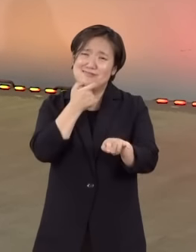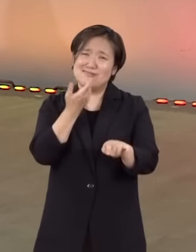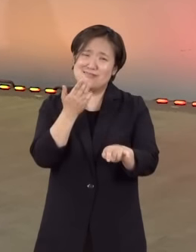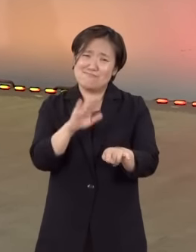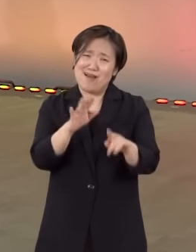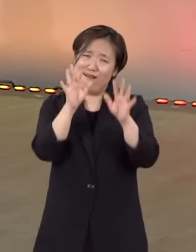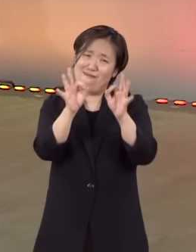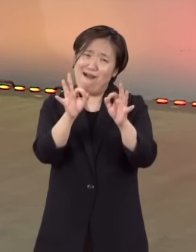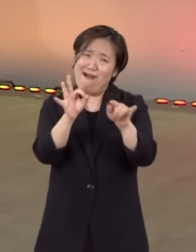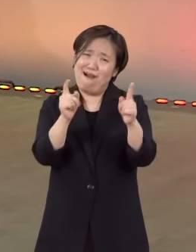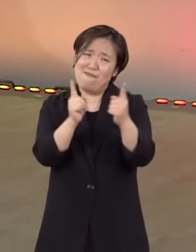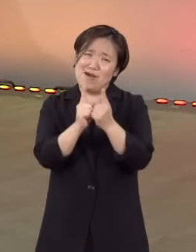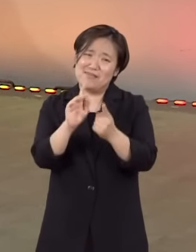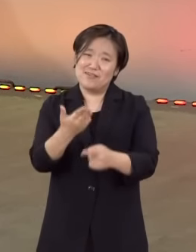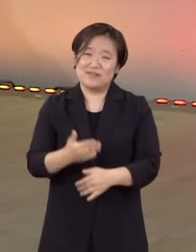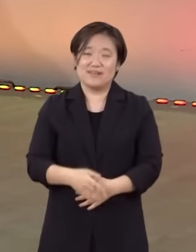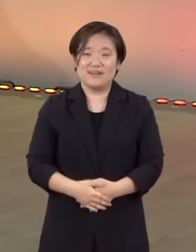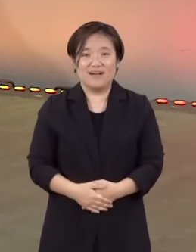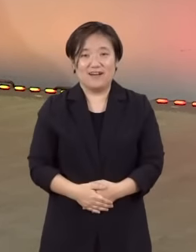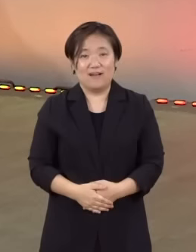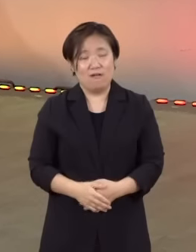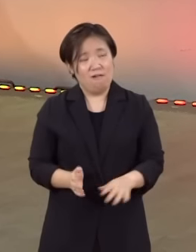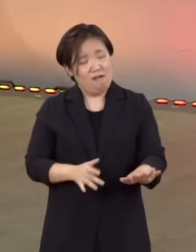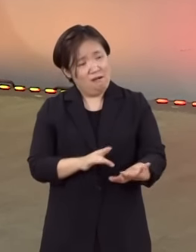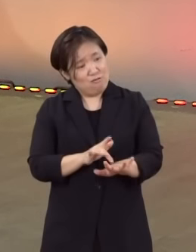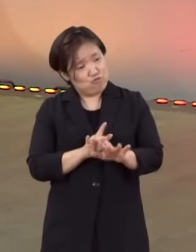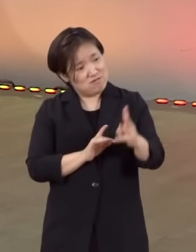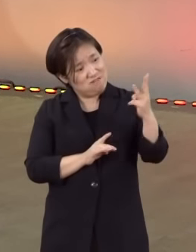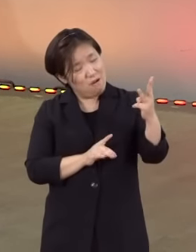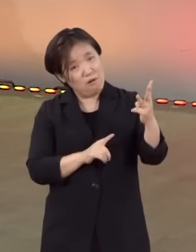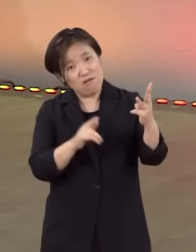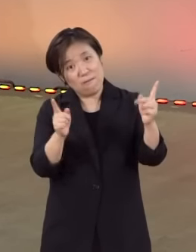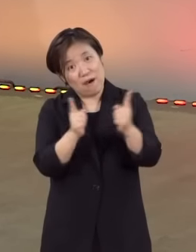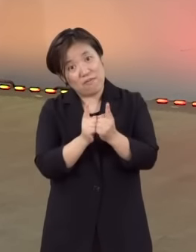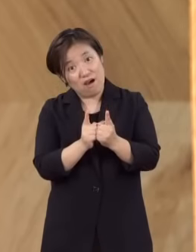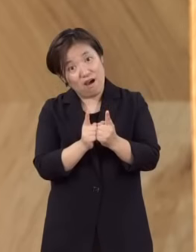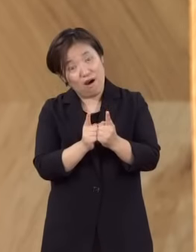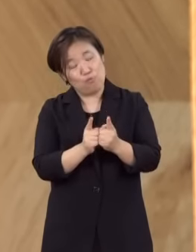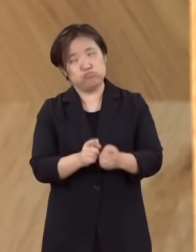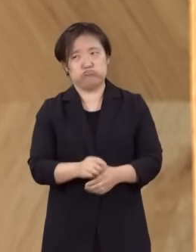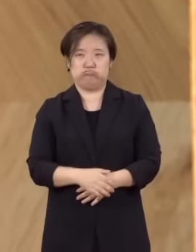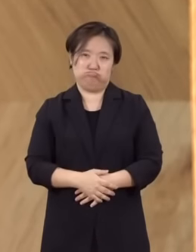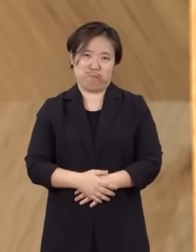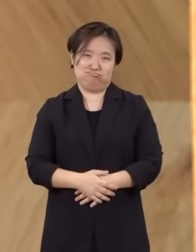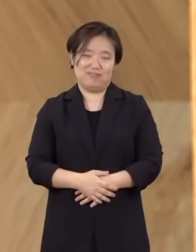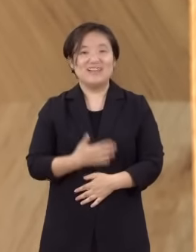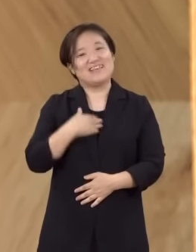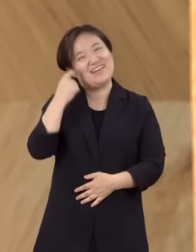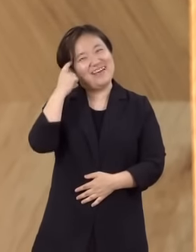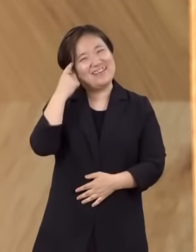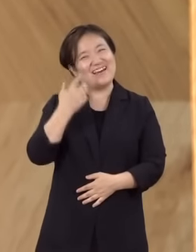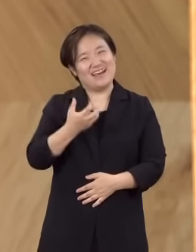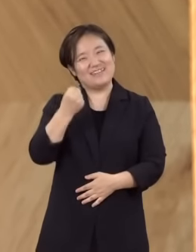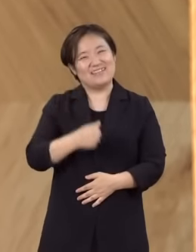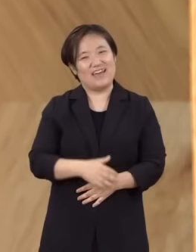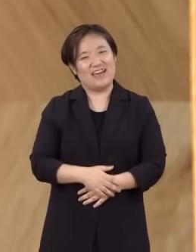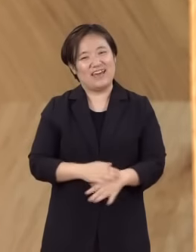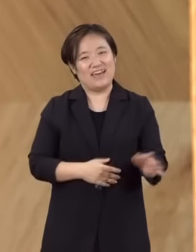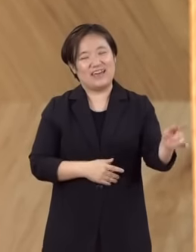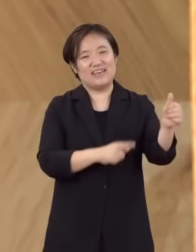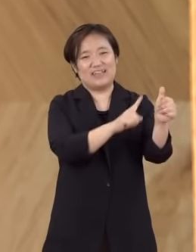되었습니다 아이고 귀신을 세 번이나 보셨어 세 번이나 근데 이거는 그냥 제 생각인데 우리 거사님이